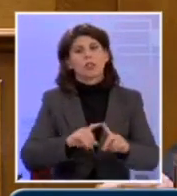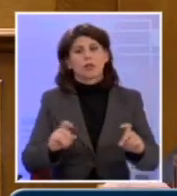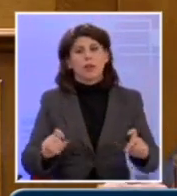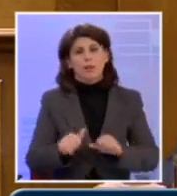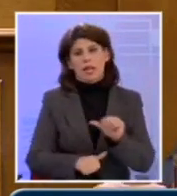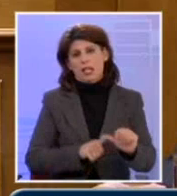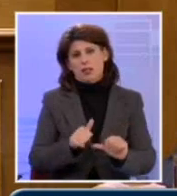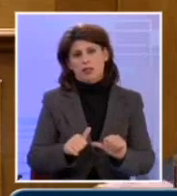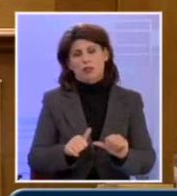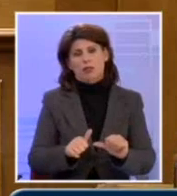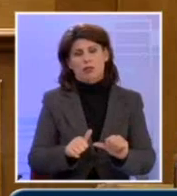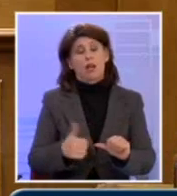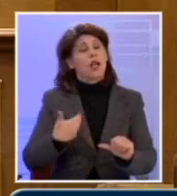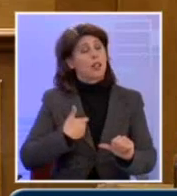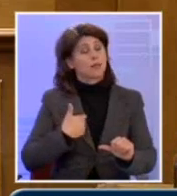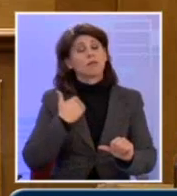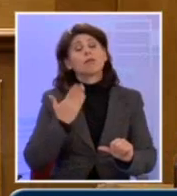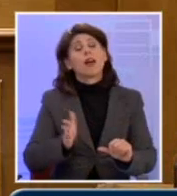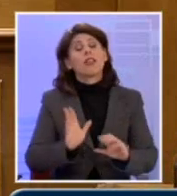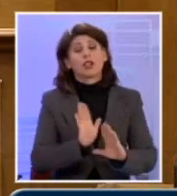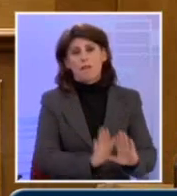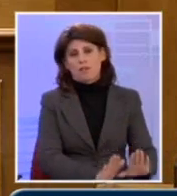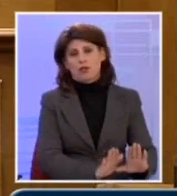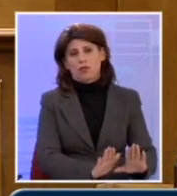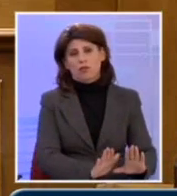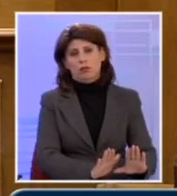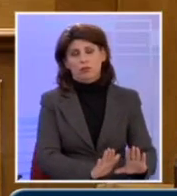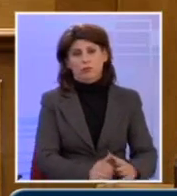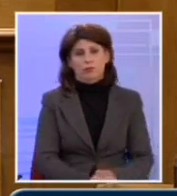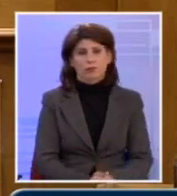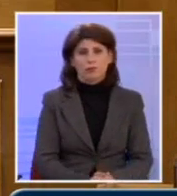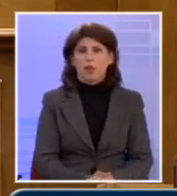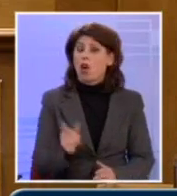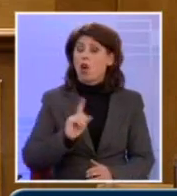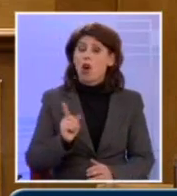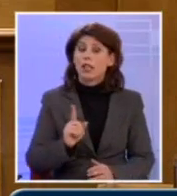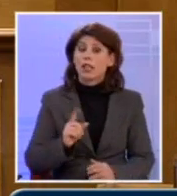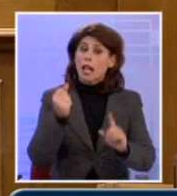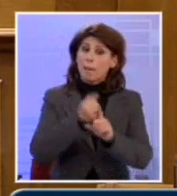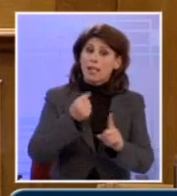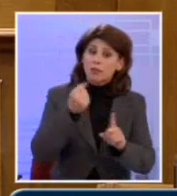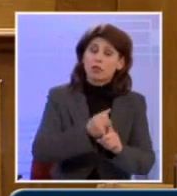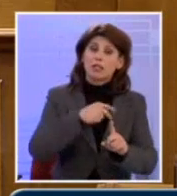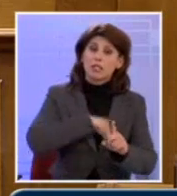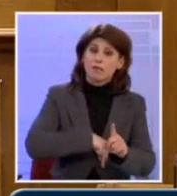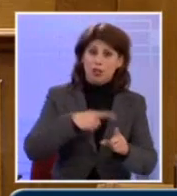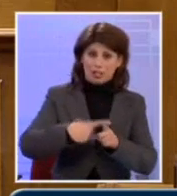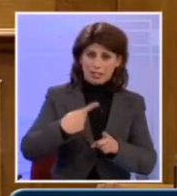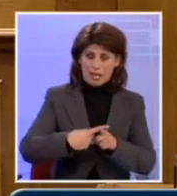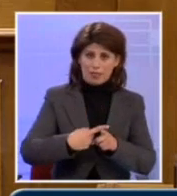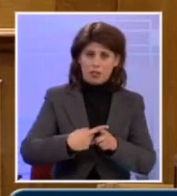αλλάζει. Και εμείς δεν πρόκειται να το αφήσουμε αυτό έτσι. Όχι μόνο για να υπερασπιστούμε τα συμφέροντα της